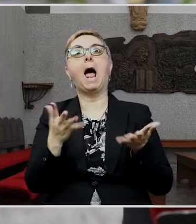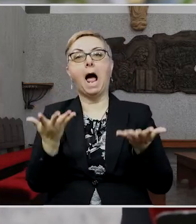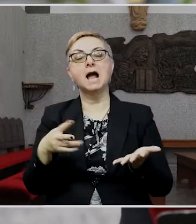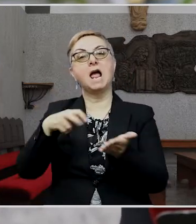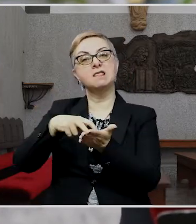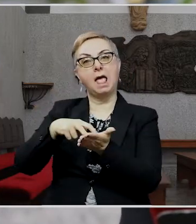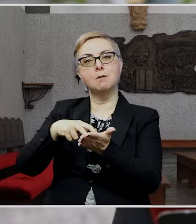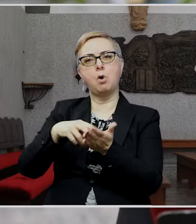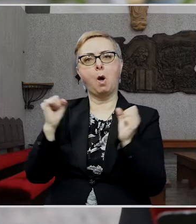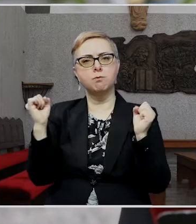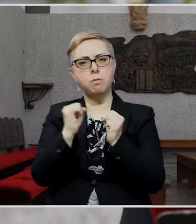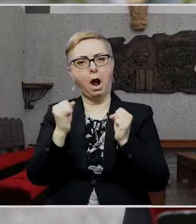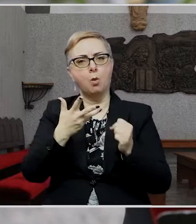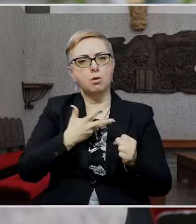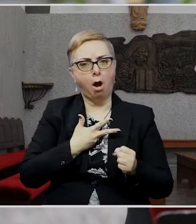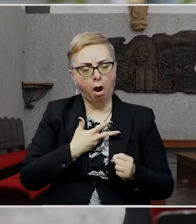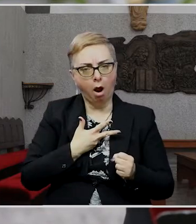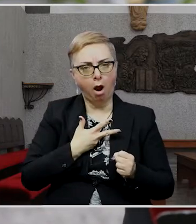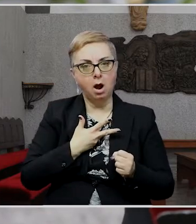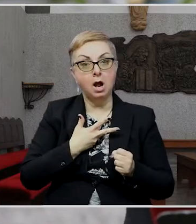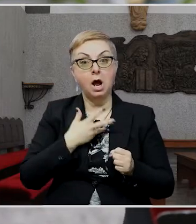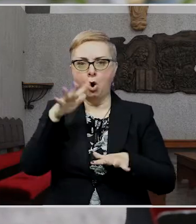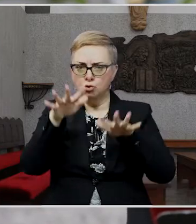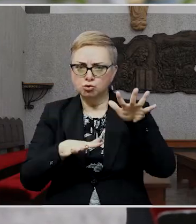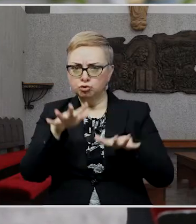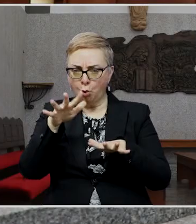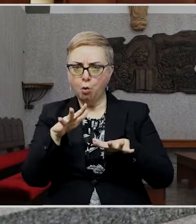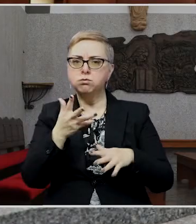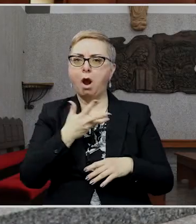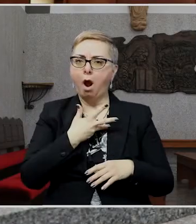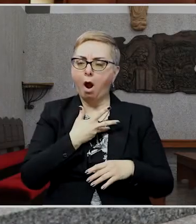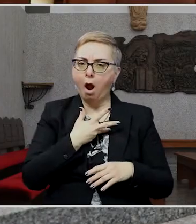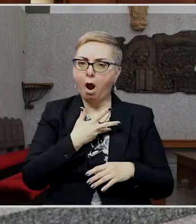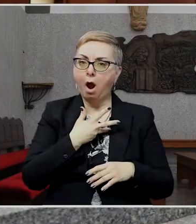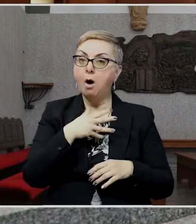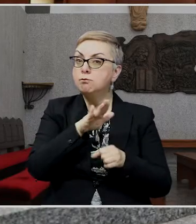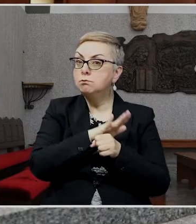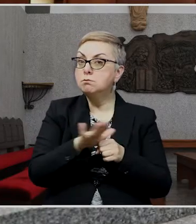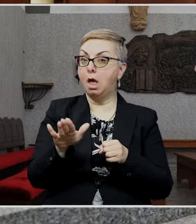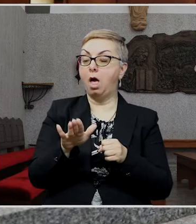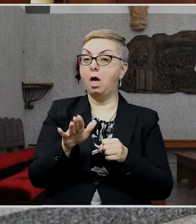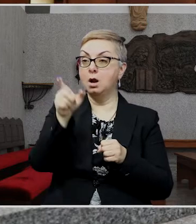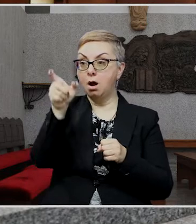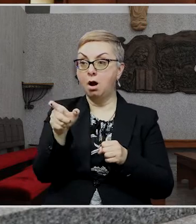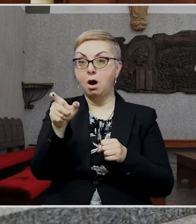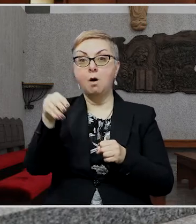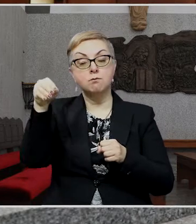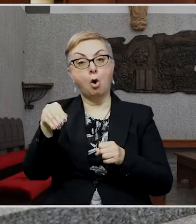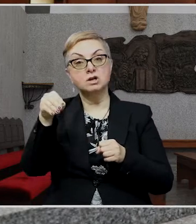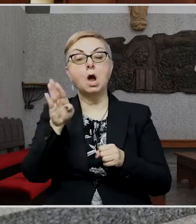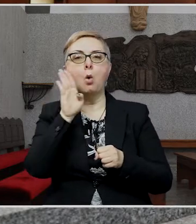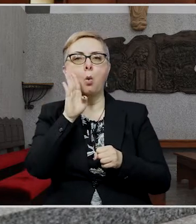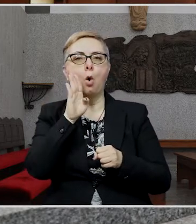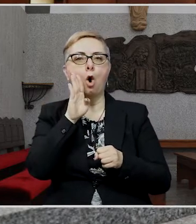paura è un uomo che presenta le sue obiezioni e un uomo che si lascia sopraffare